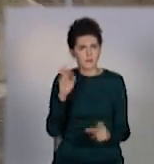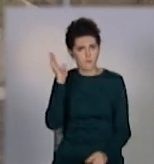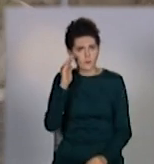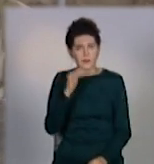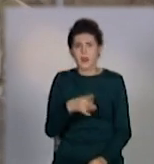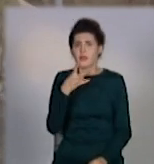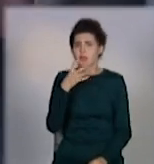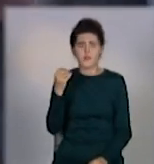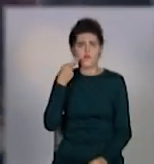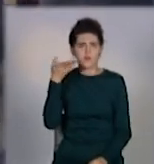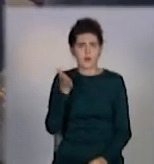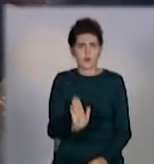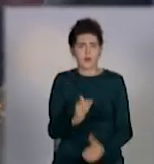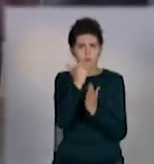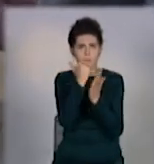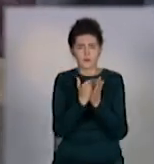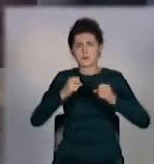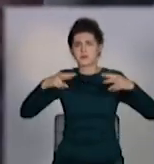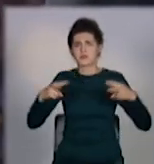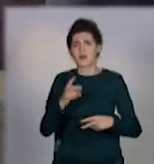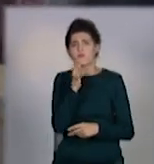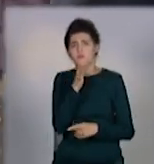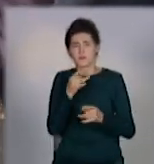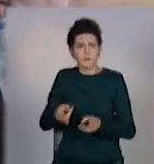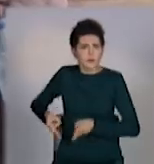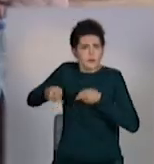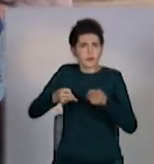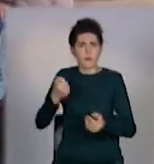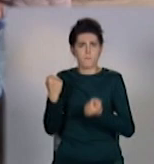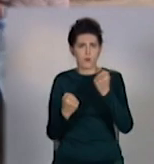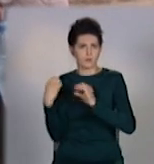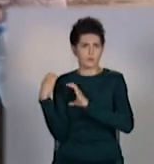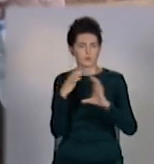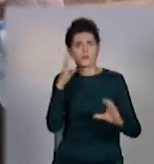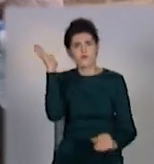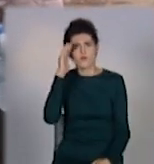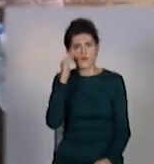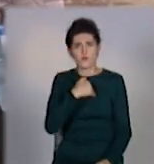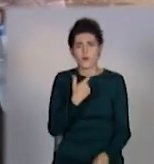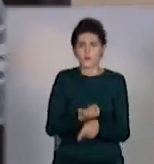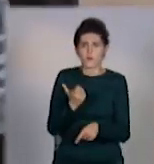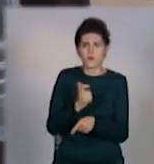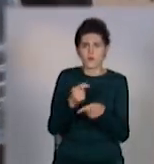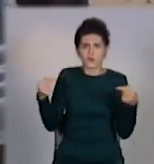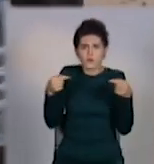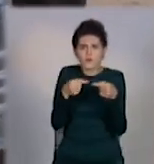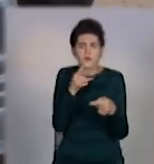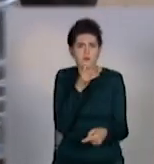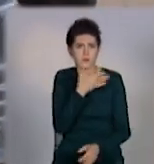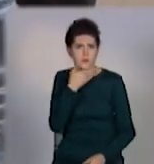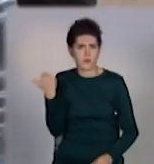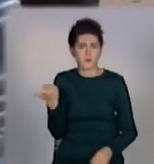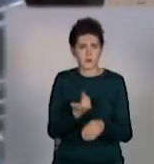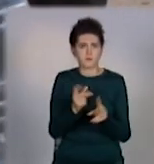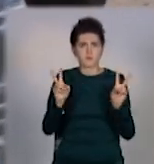графіком приїжджають і машини з водою. Жителі спальних районів кажуть, цистерн комунальників взагалі не бачили. На цьому підприємці вже